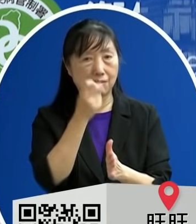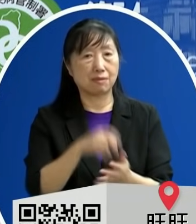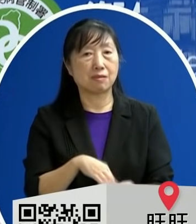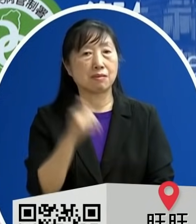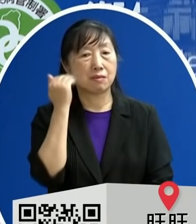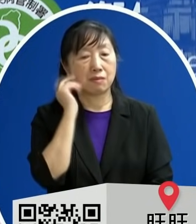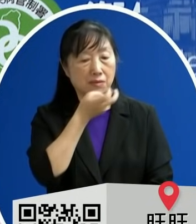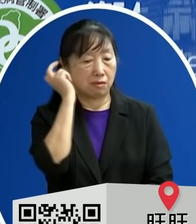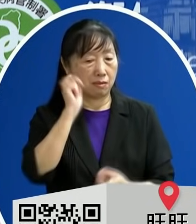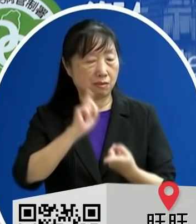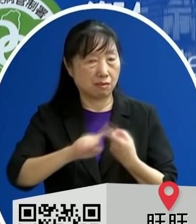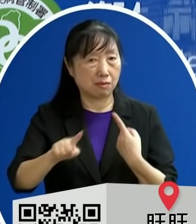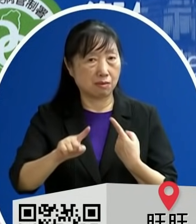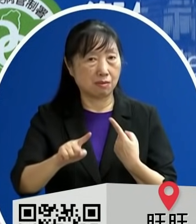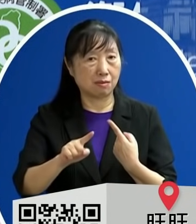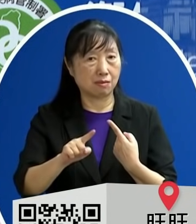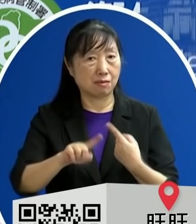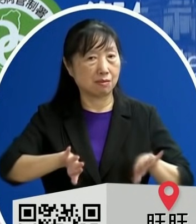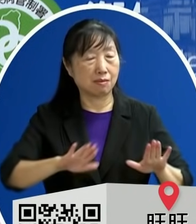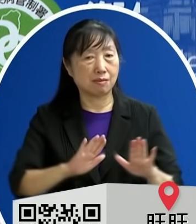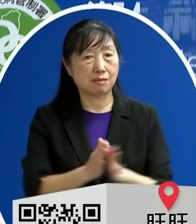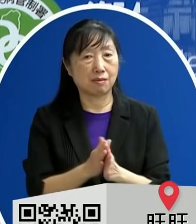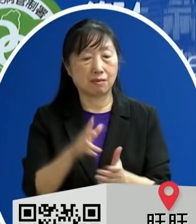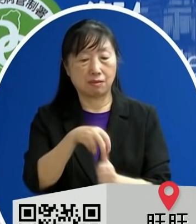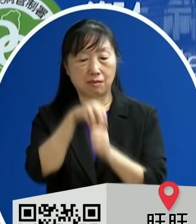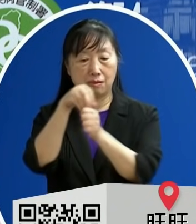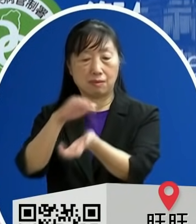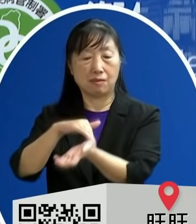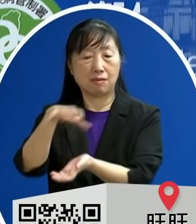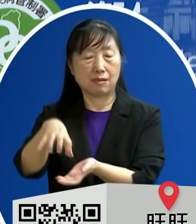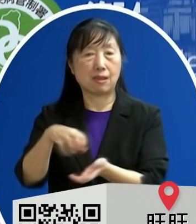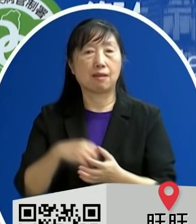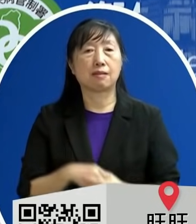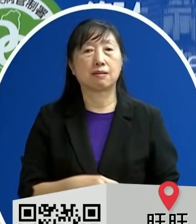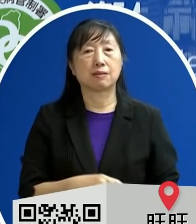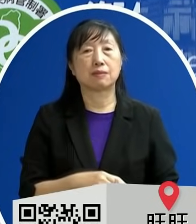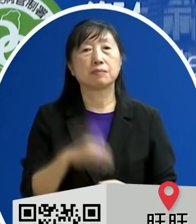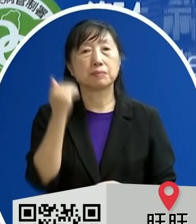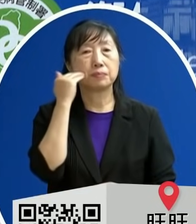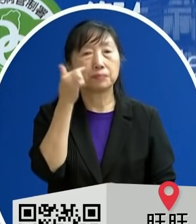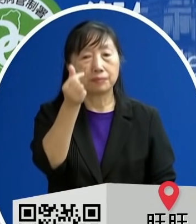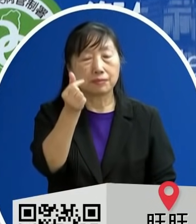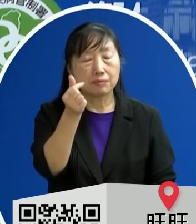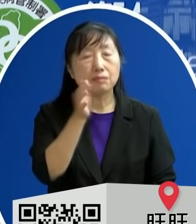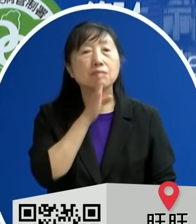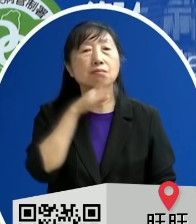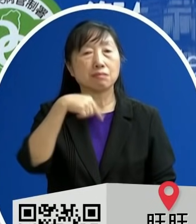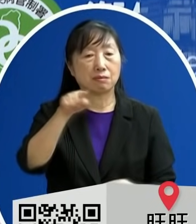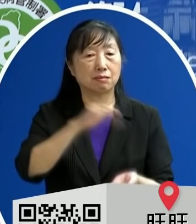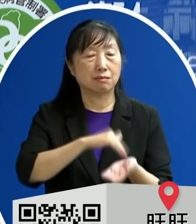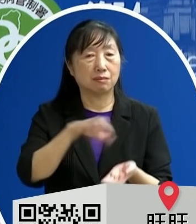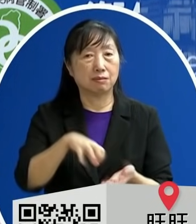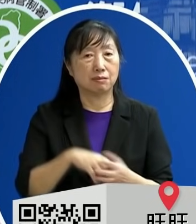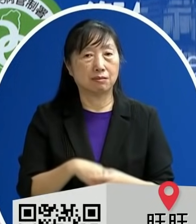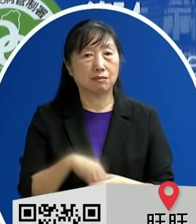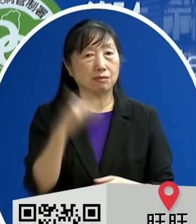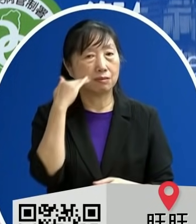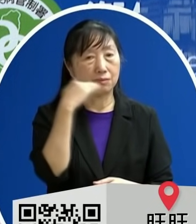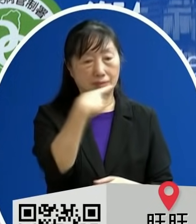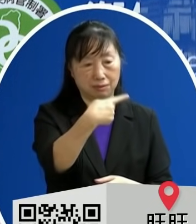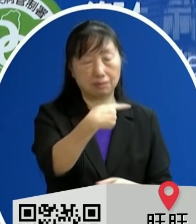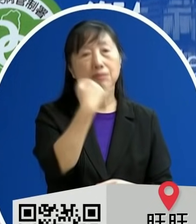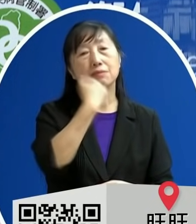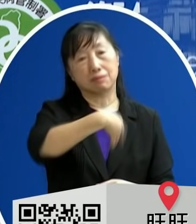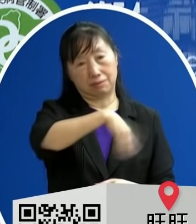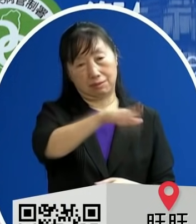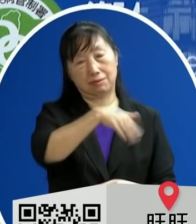情况的那就会送到医院里面去就是说如果是阳性的送到医院里面去，那阴性他当然就